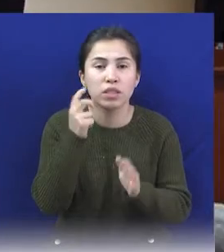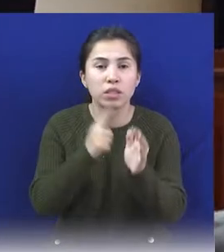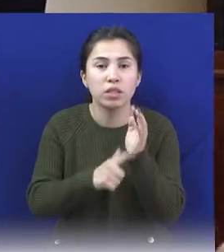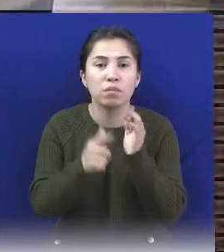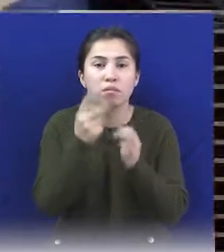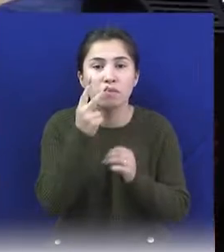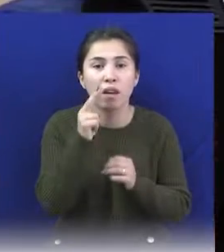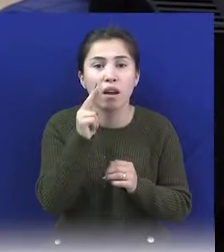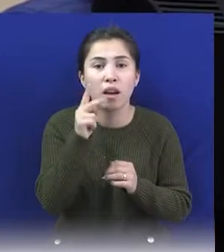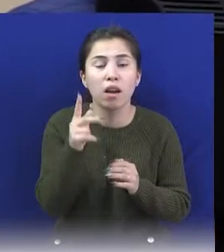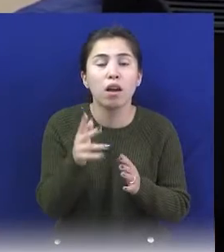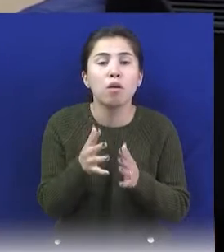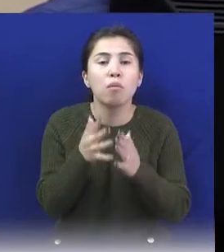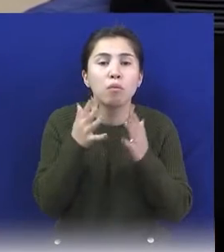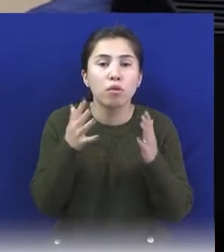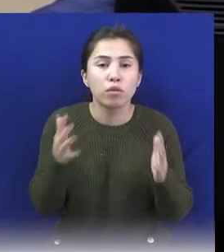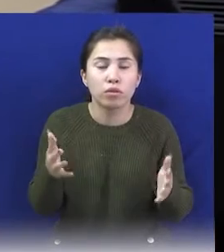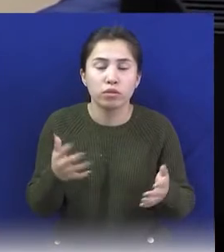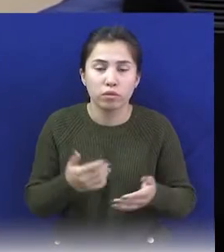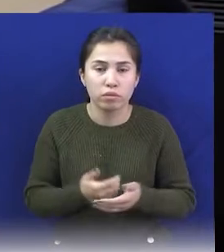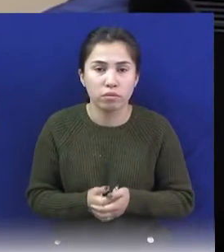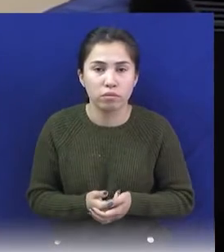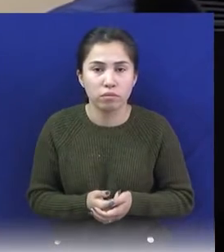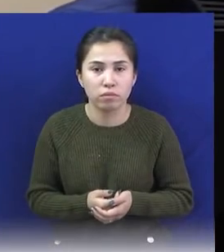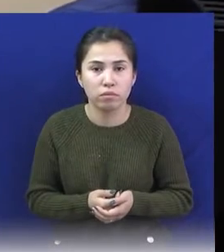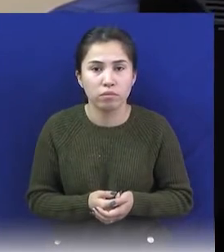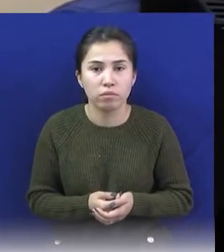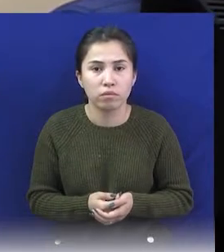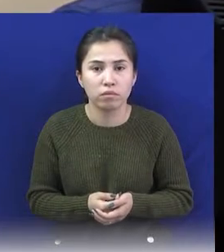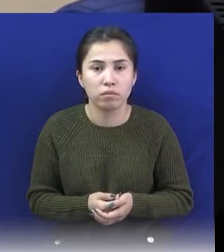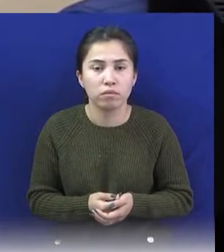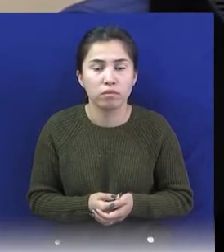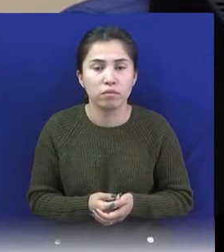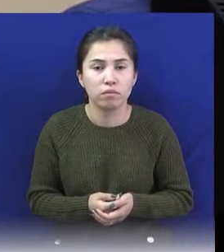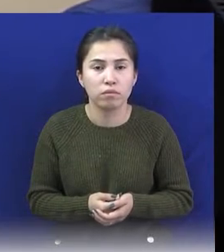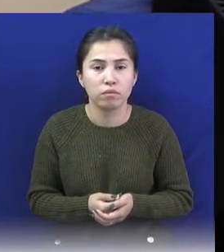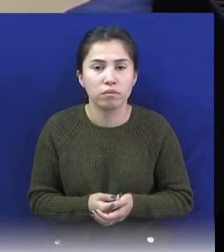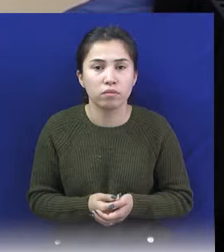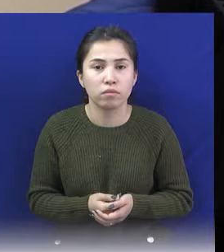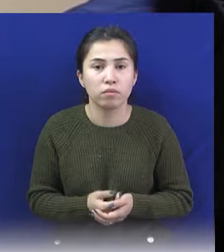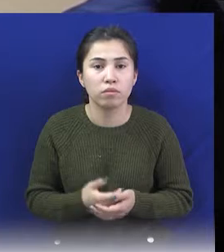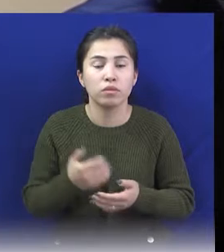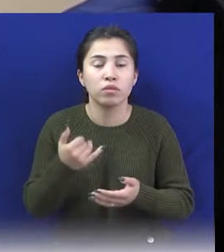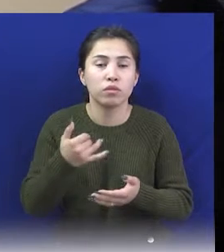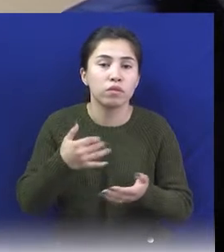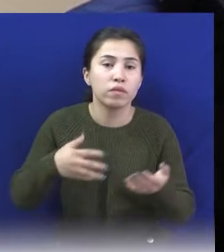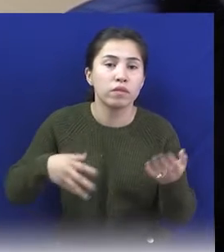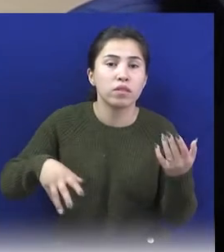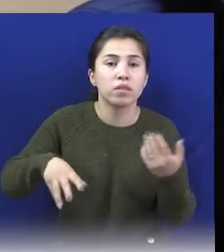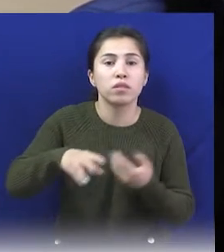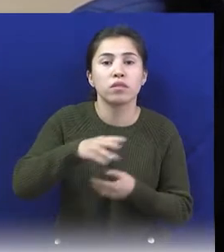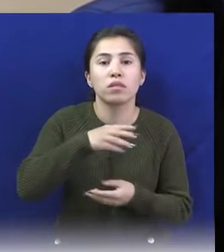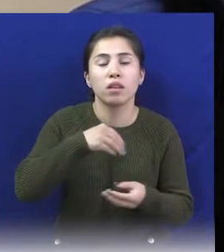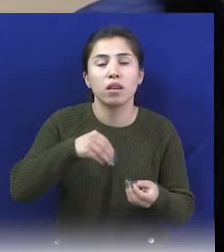главы региона. Надо писать такие вопросы, особенно когда речь идет о ваших районах. Критика в адрес города, района. Надо